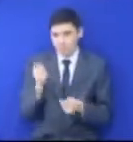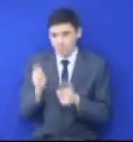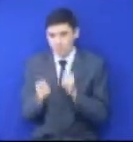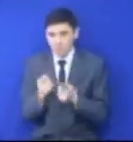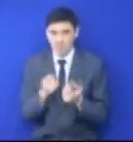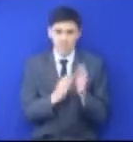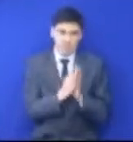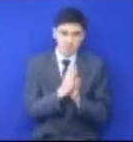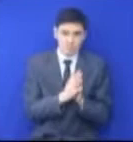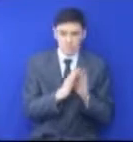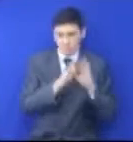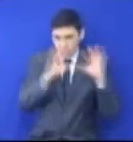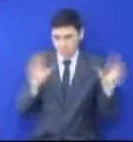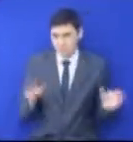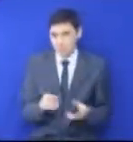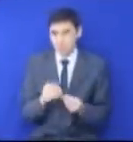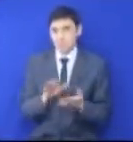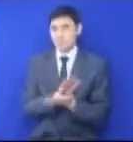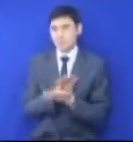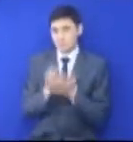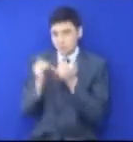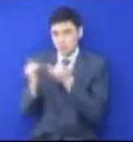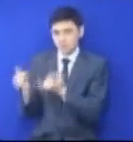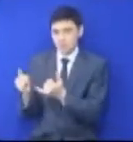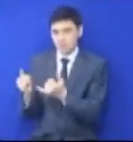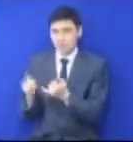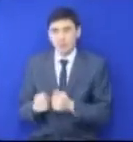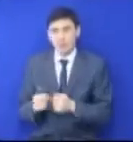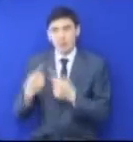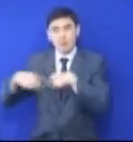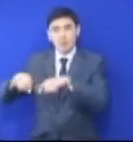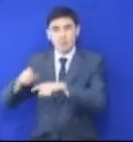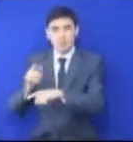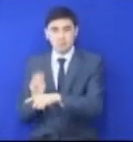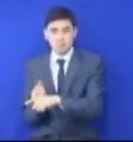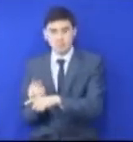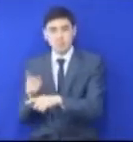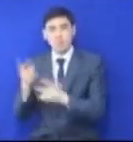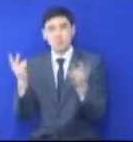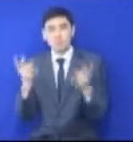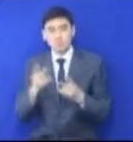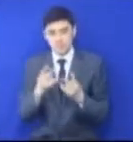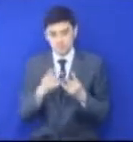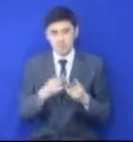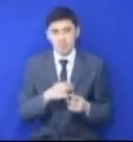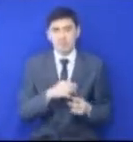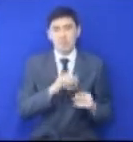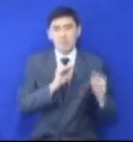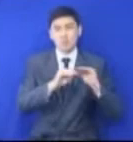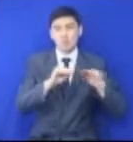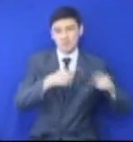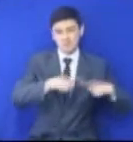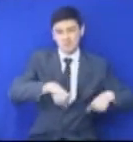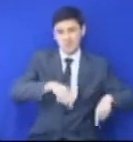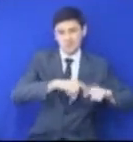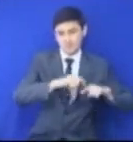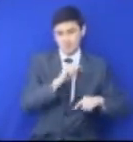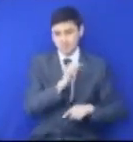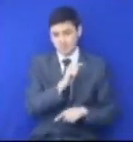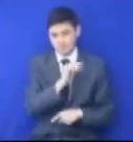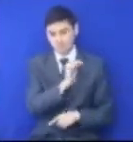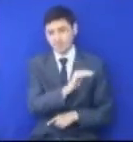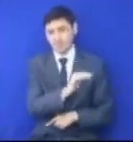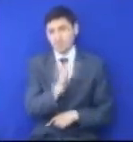деревьев, предоставляется бесплатно. Чтобы получить его, бюджетным организациям необходимо обращаться к предприятию по благоустройству и озеленению